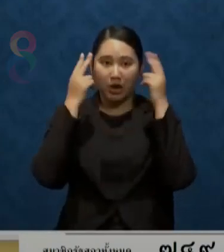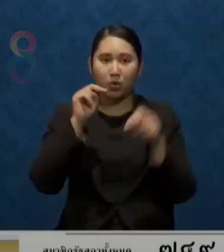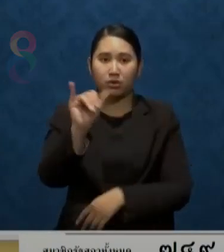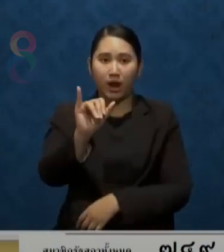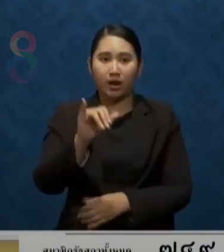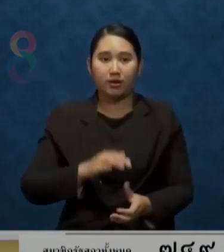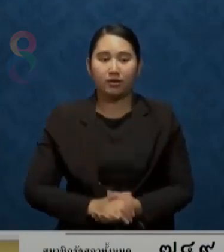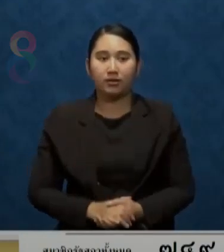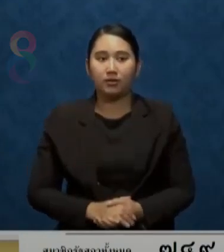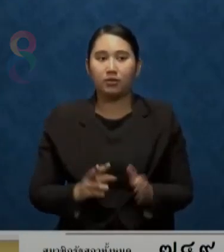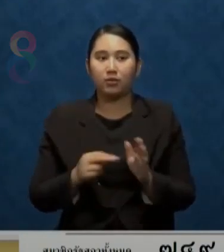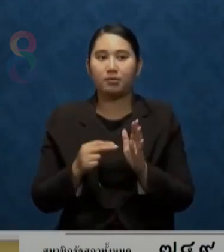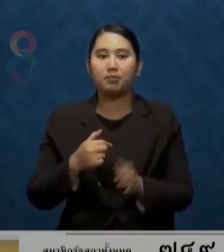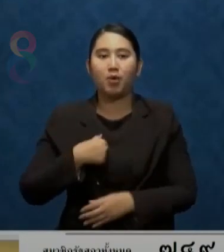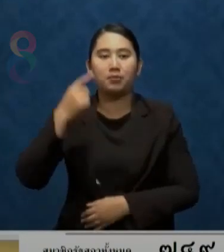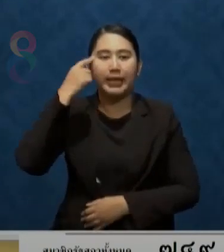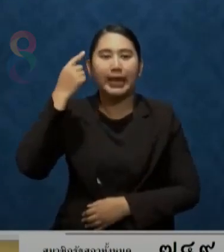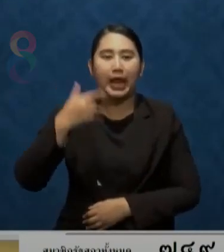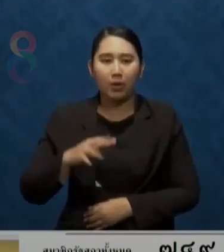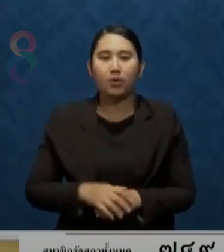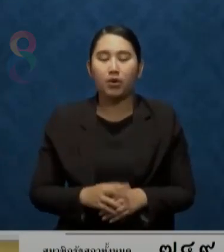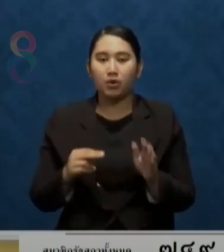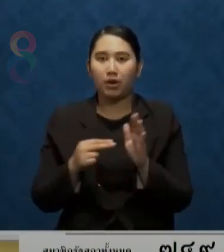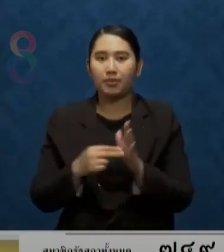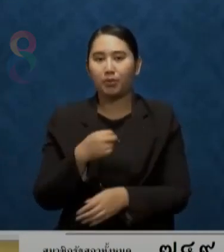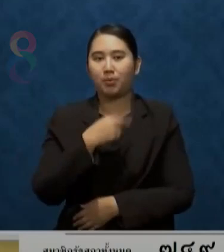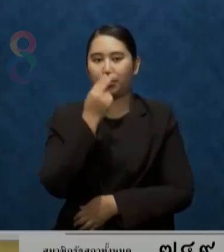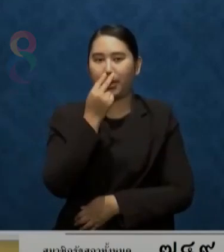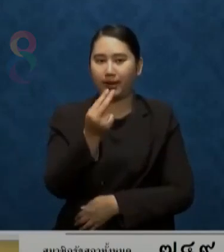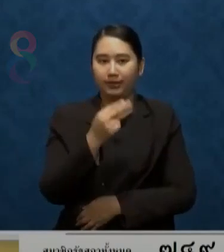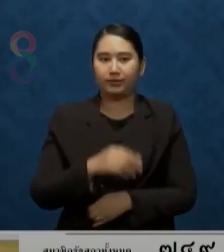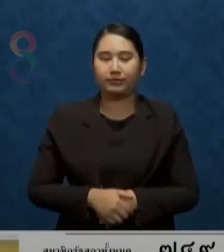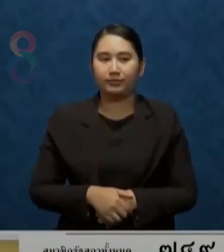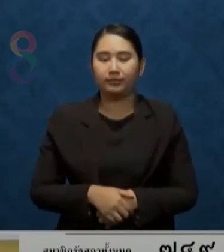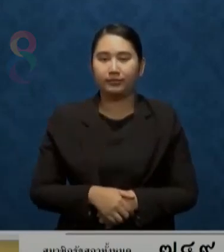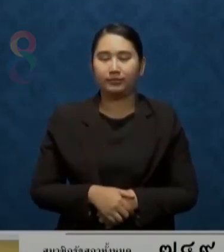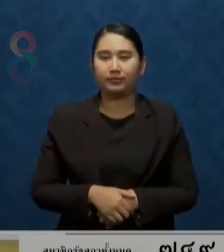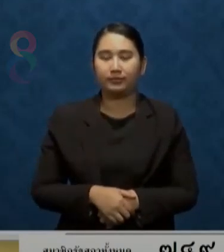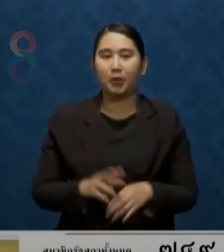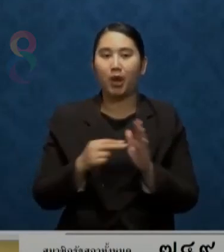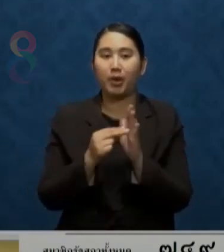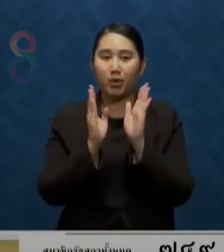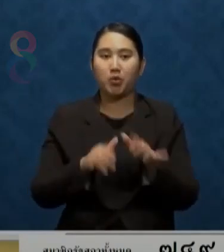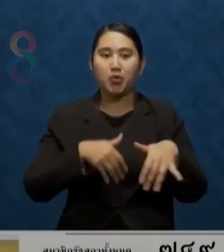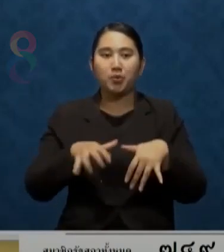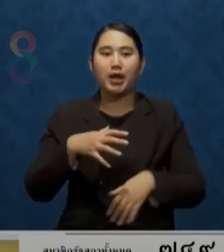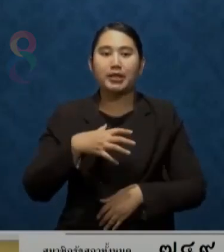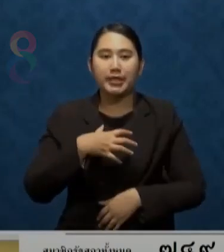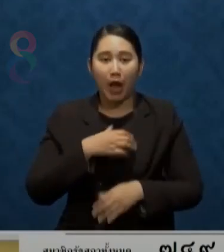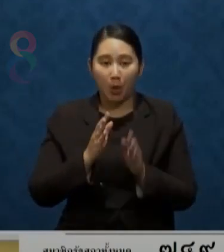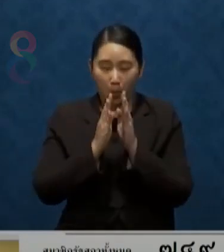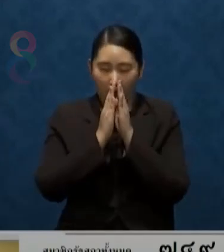เลยทำให้ผมได้คิดครับว่าสิ่งที่มันปรากฏการเนี่ยนะครับมันเกิดจากการที่ประชาชนเขาอยากจะกราบท่านจริ